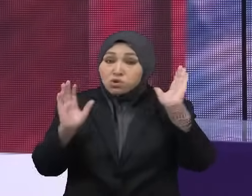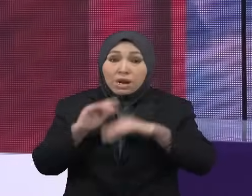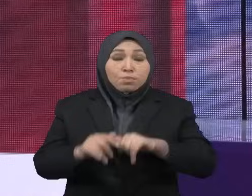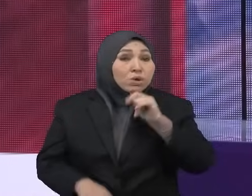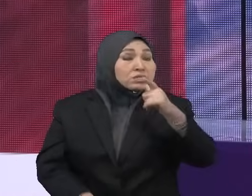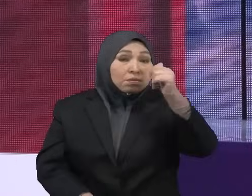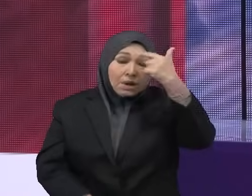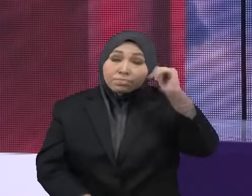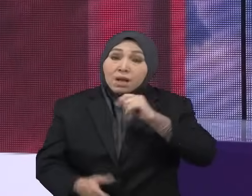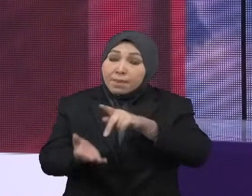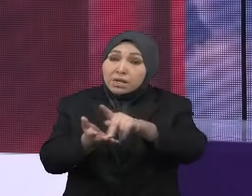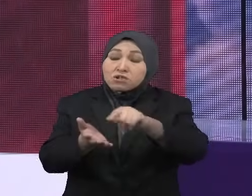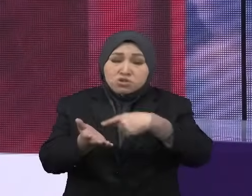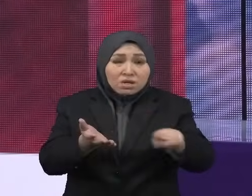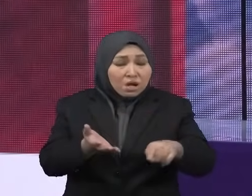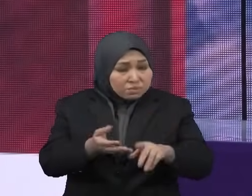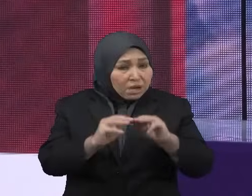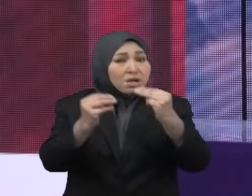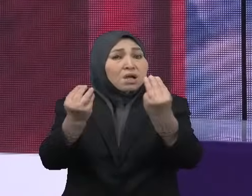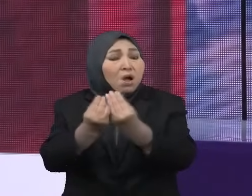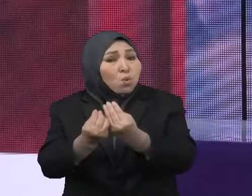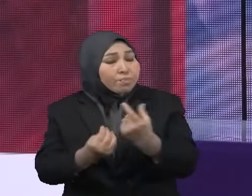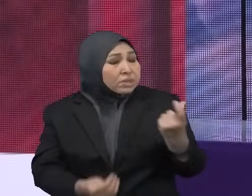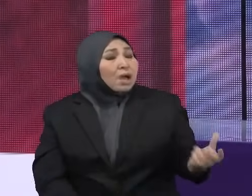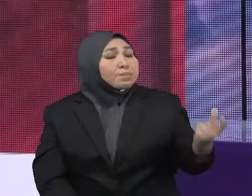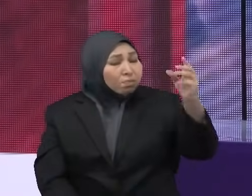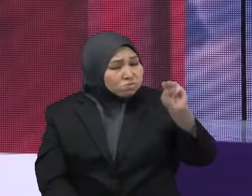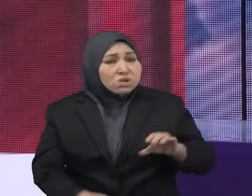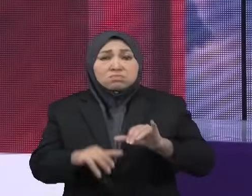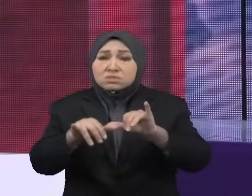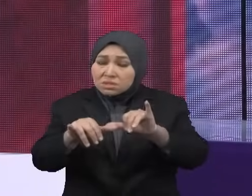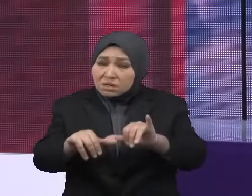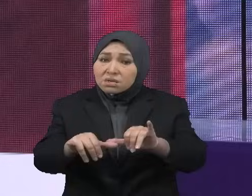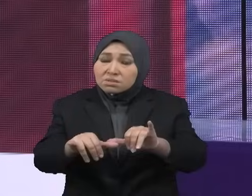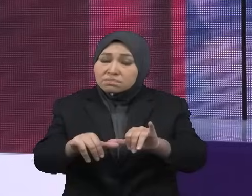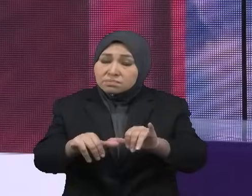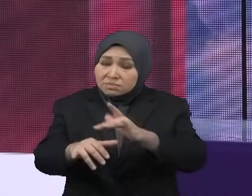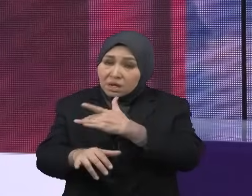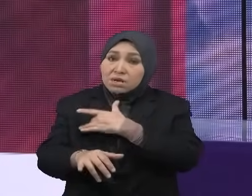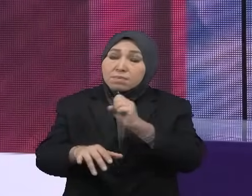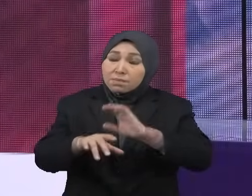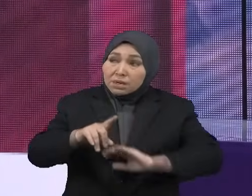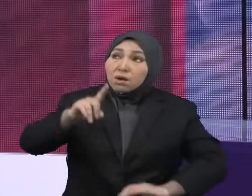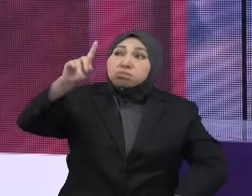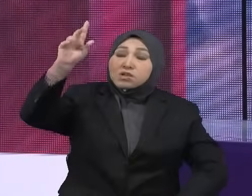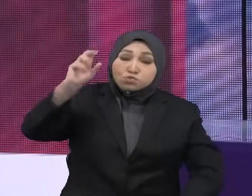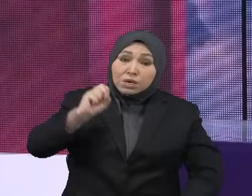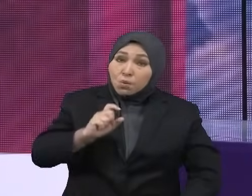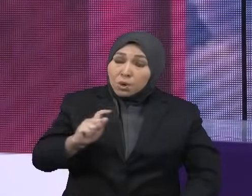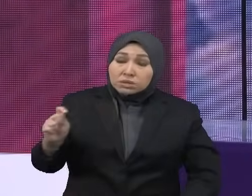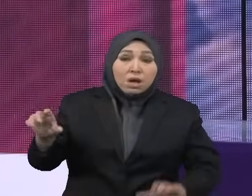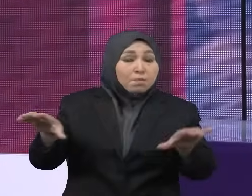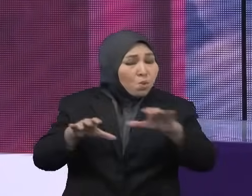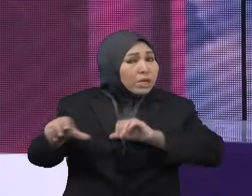tak bayar zakat, kerana di kalangan kaum Nabi Musa ini, mereka masih lagi lah, ya, beriman kepada Allah Subhanahu Wa Taala,